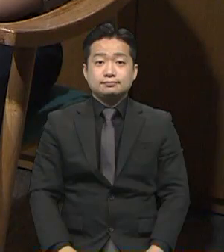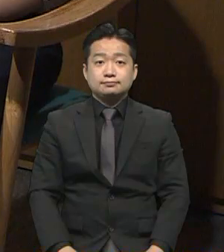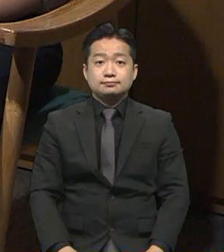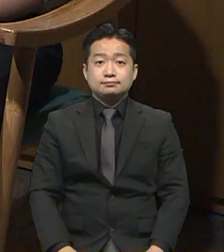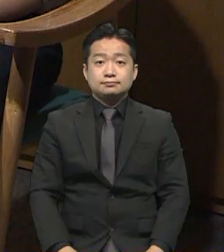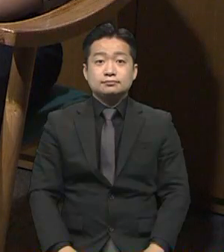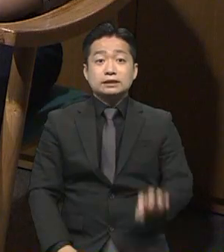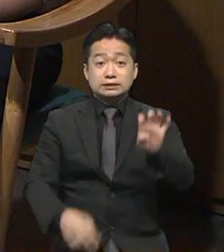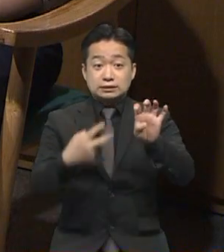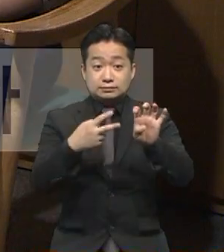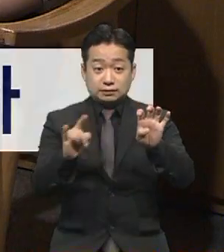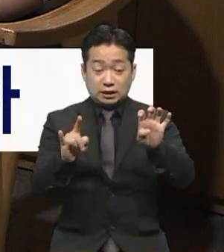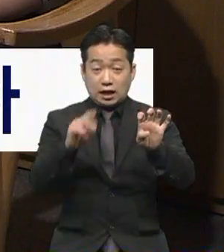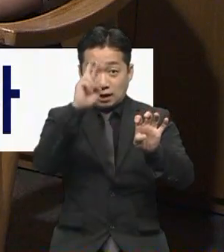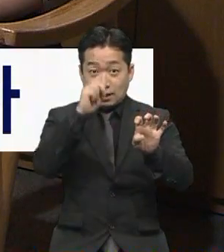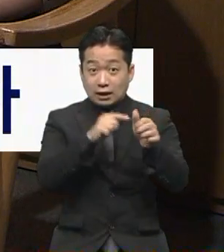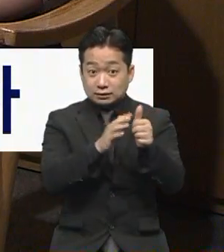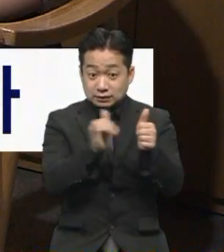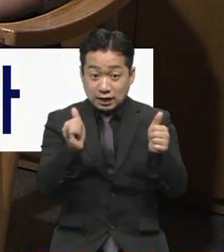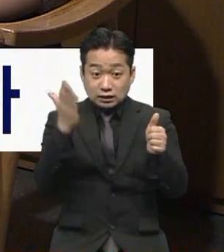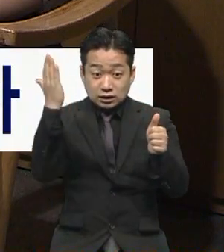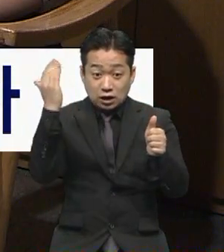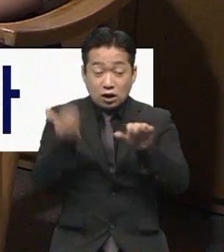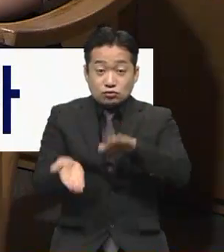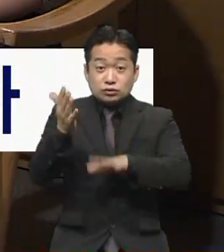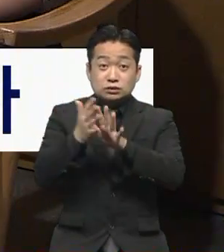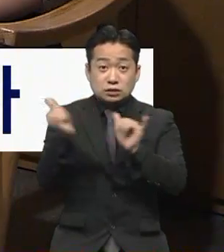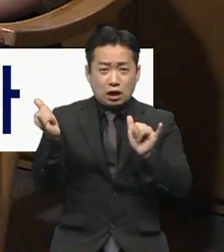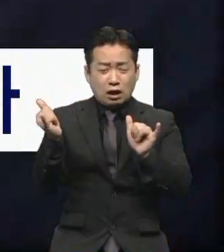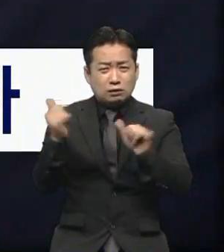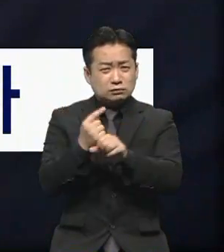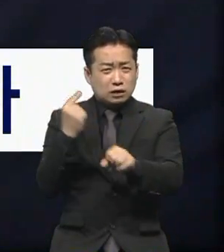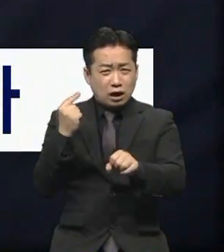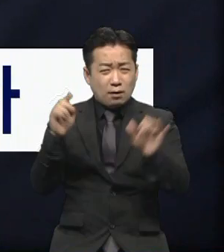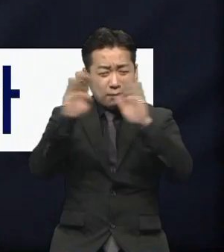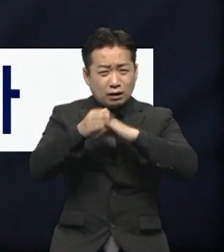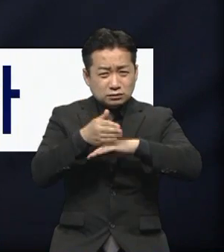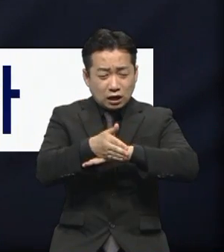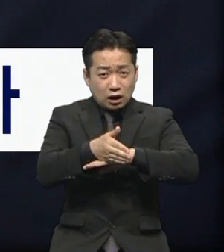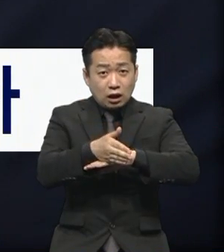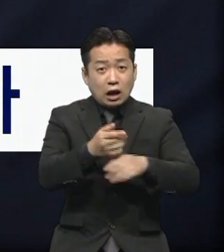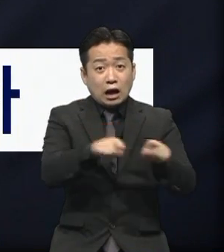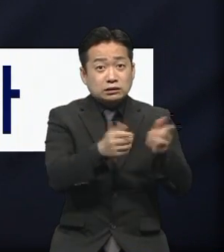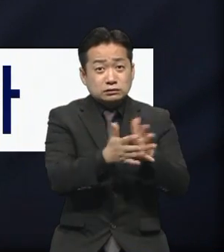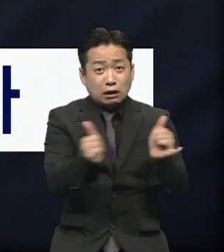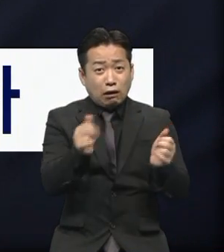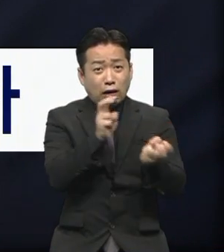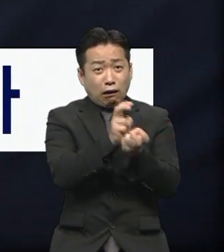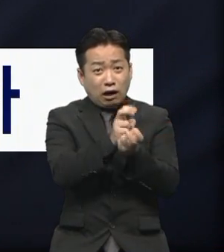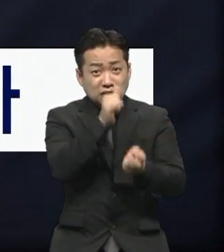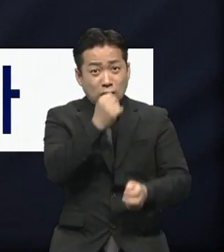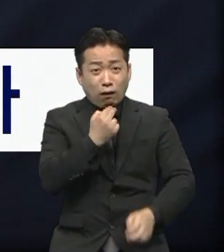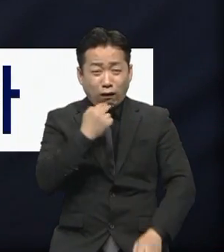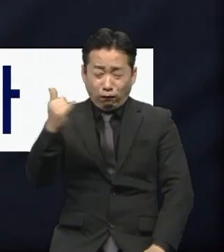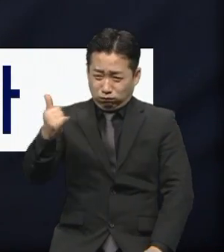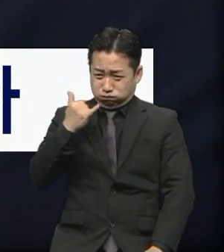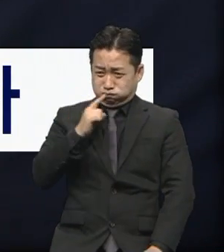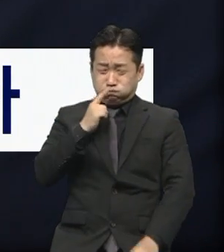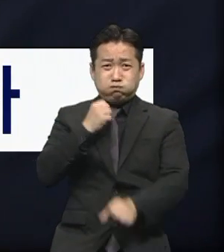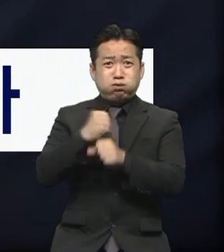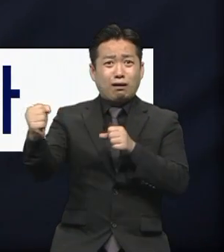40대 직장인 박모 씨는 지난해 상사로부터 밤늦게 동료와 성관계를 가져 년 등의 성희롱 성 전화를